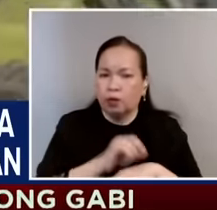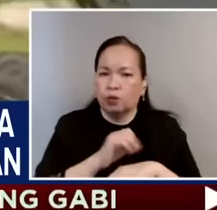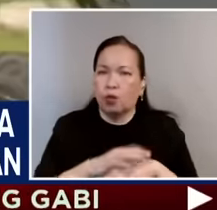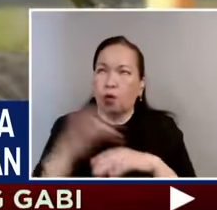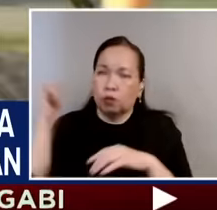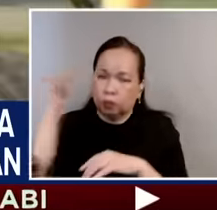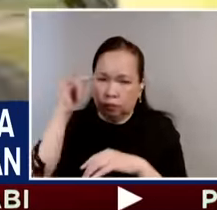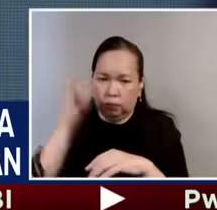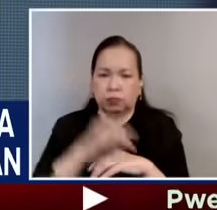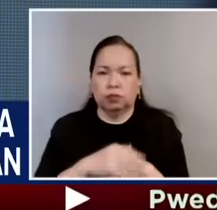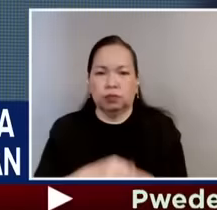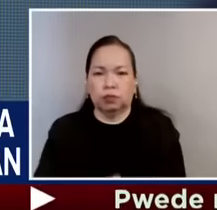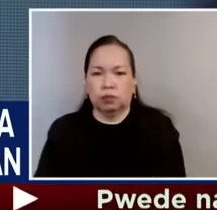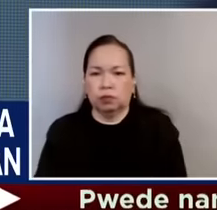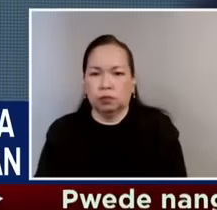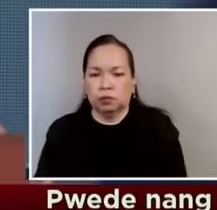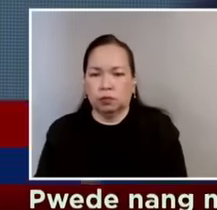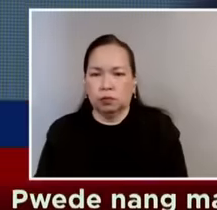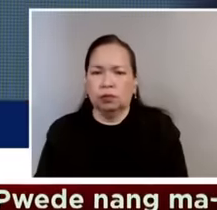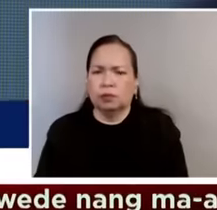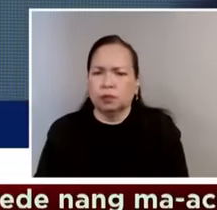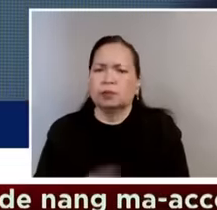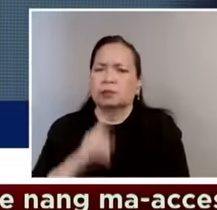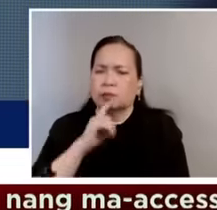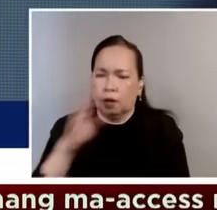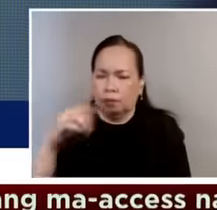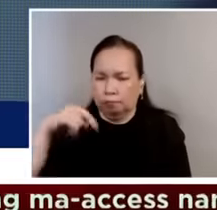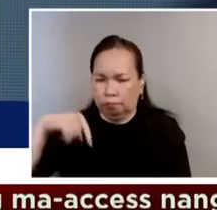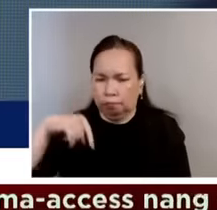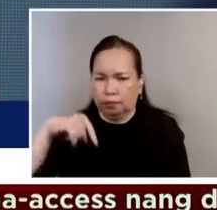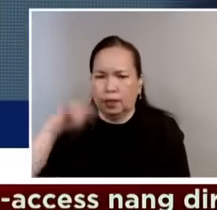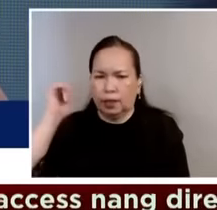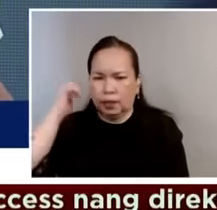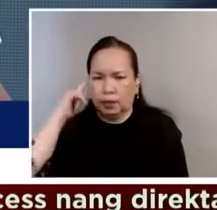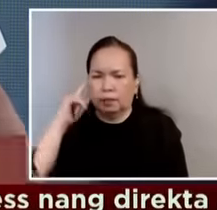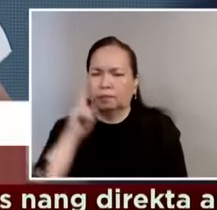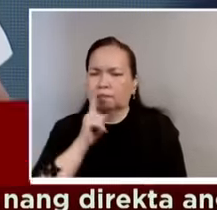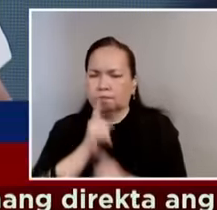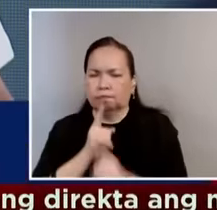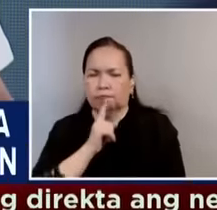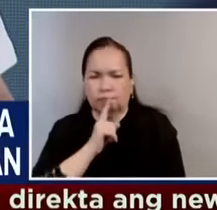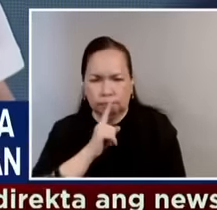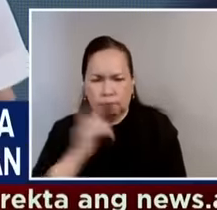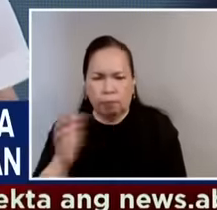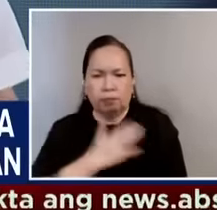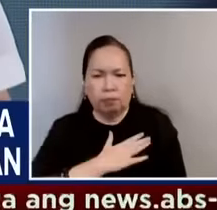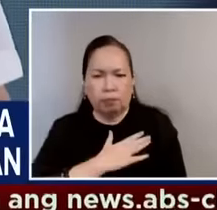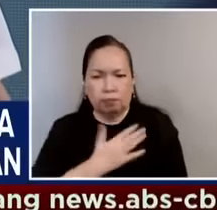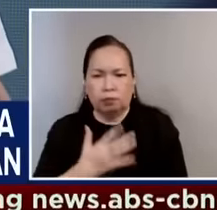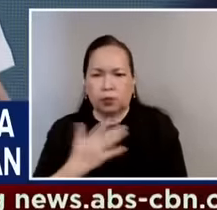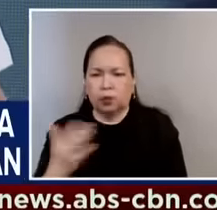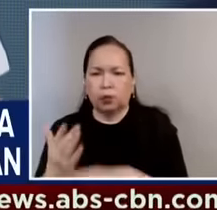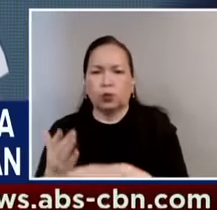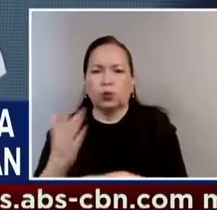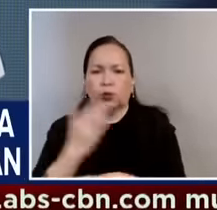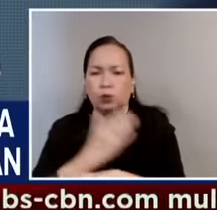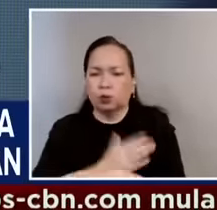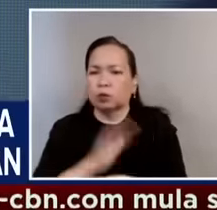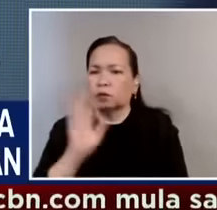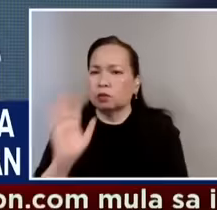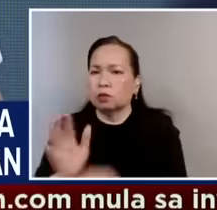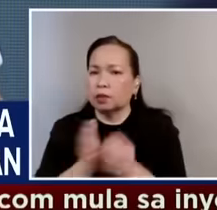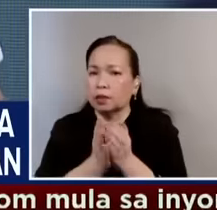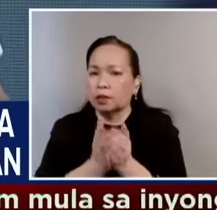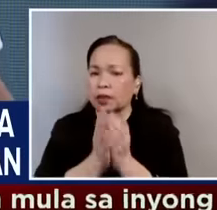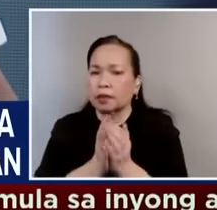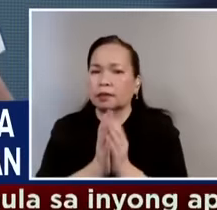seguridad. Rest assured that this administration remains firm in its commitment to strengthen NAVSOCOM's capabilities to the